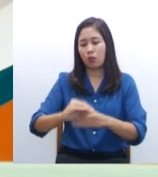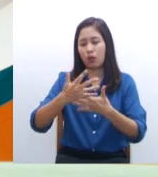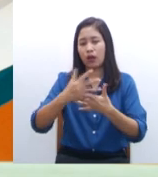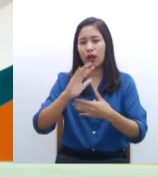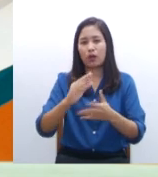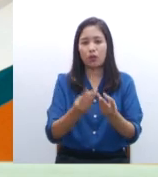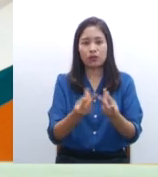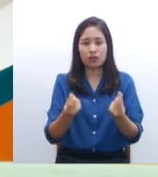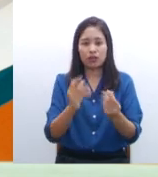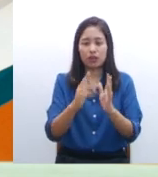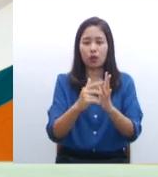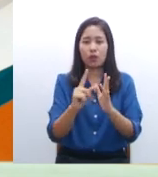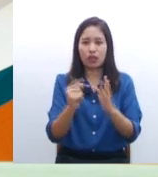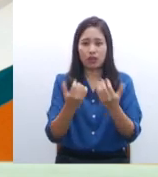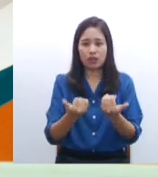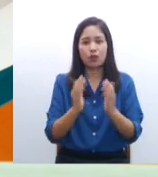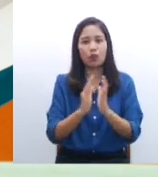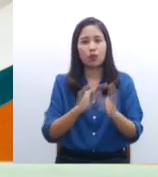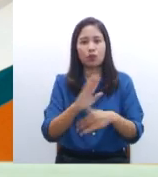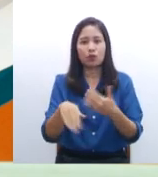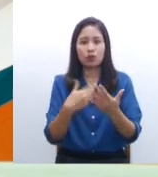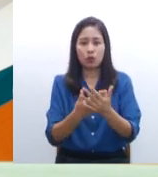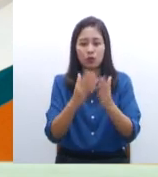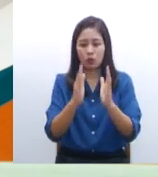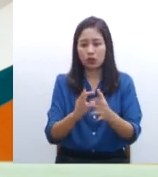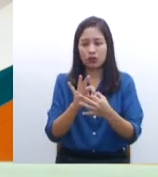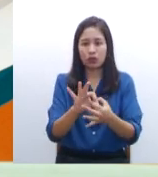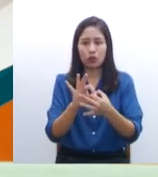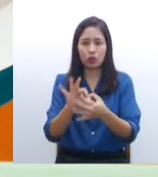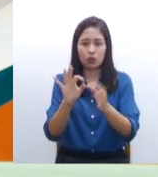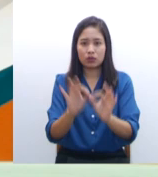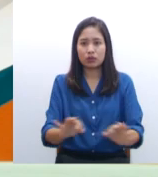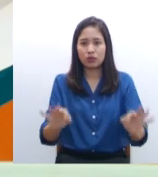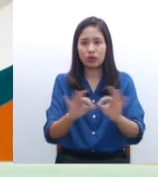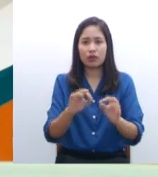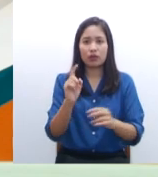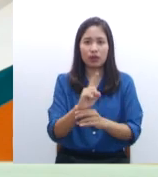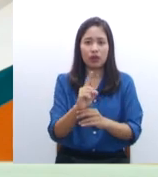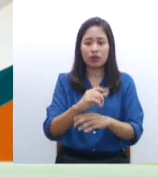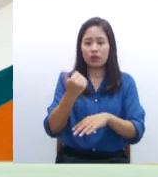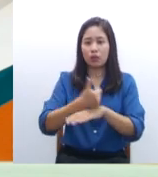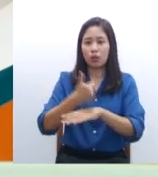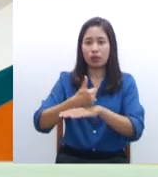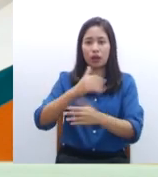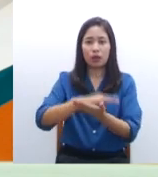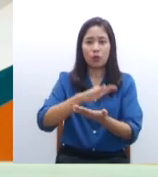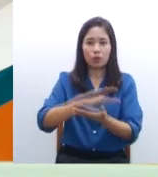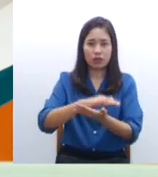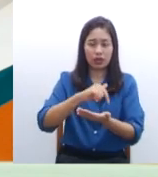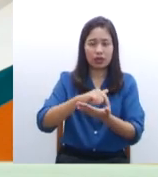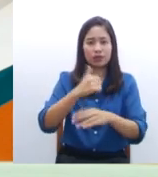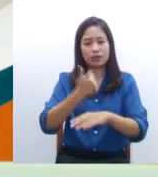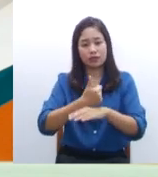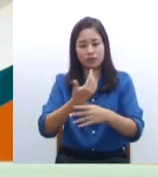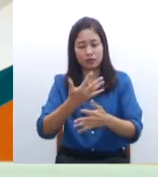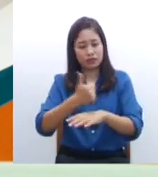ICT ของเขตด้วยนะครับรวมถึงบุคลากรครับที่มีส่วนสำคัญอีกอันหนึ่งคือเรื่องของผู้บริหารของโรงเรียนครับครูและบุคลากรทางการศึกษาน